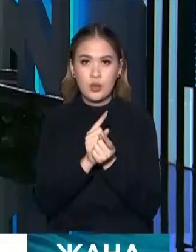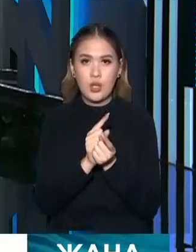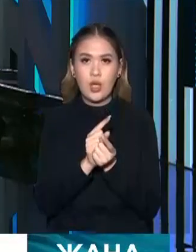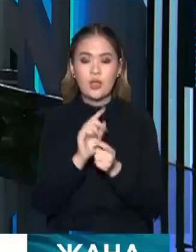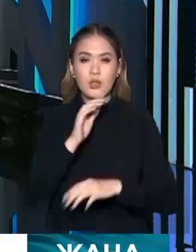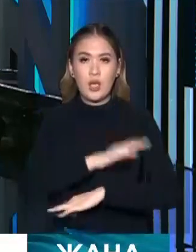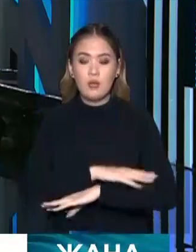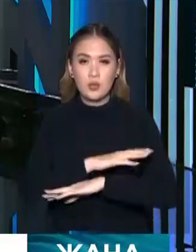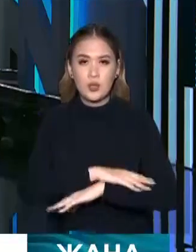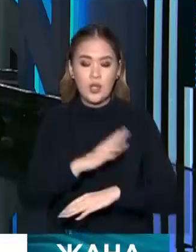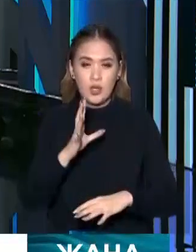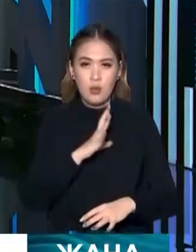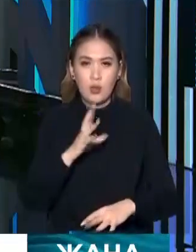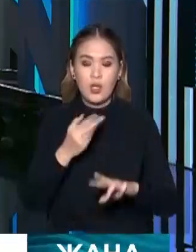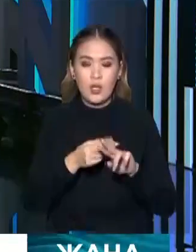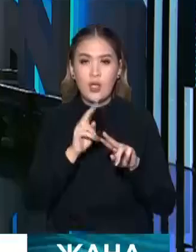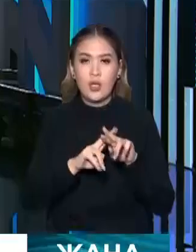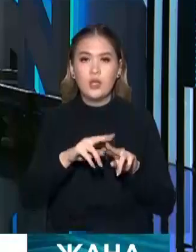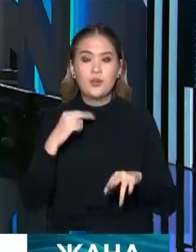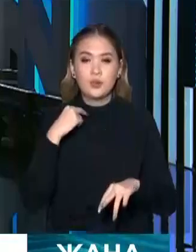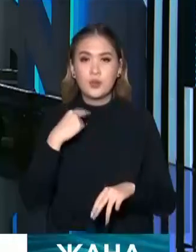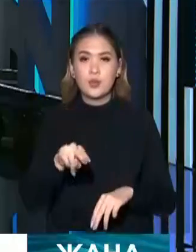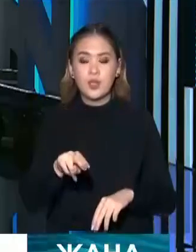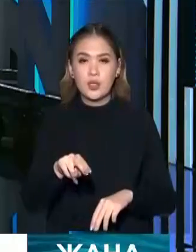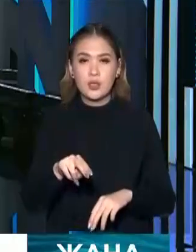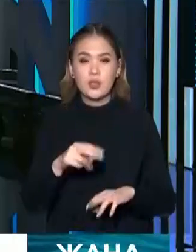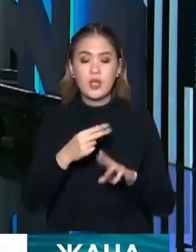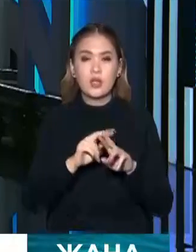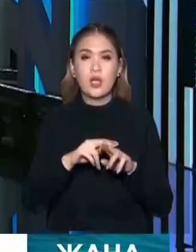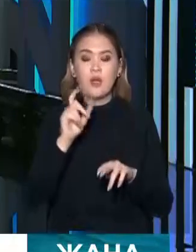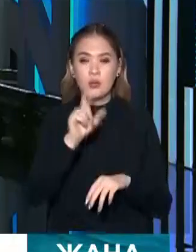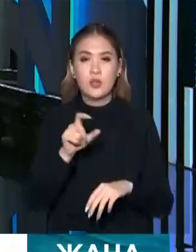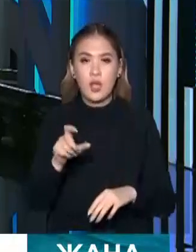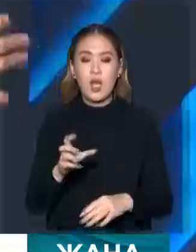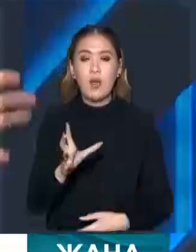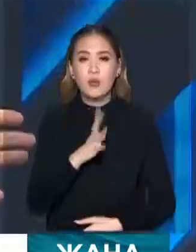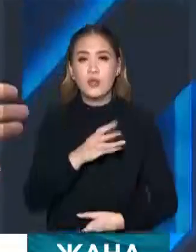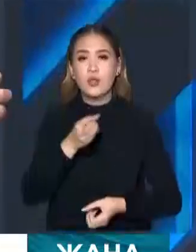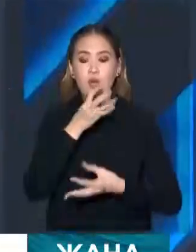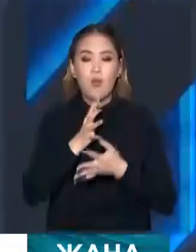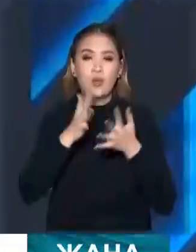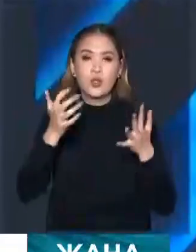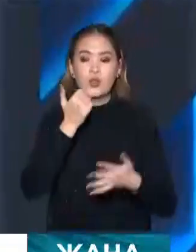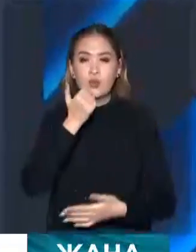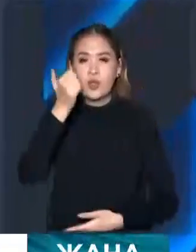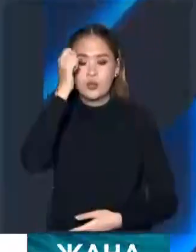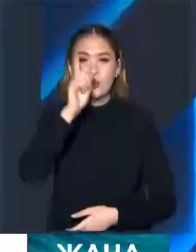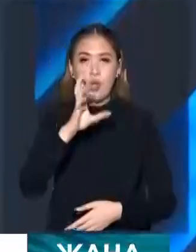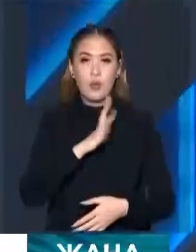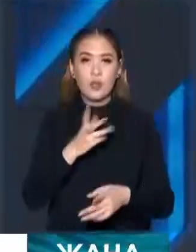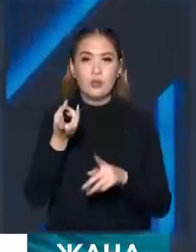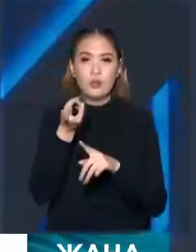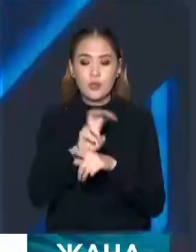жаппай тәртіпсіз кезінде сондай қылмыс жасаған бас назарды, бас фигуранттар. Басқа адамдарға, иә. Басқа фигуранттар. Жақсы. Көп рахмет, Мейрамбай мырза, уақыт